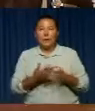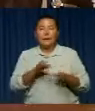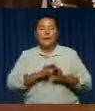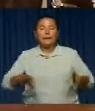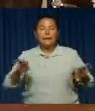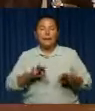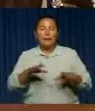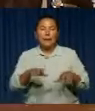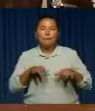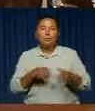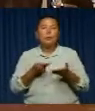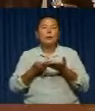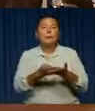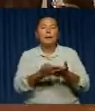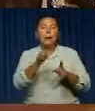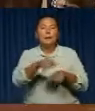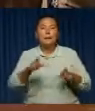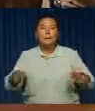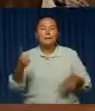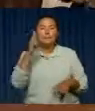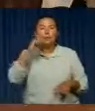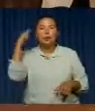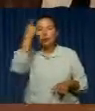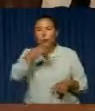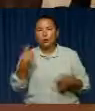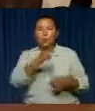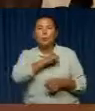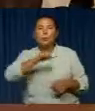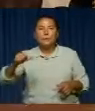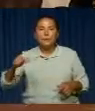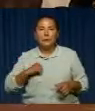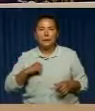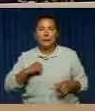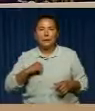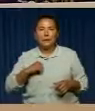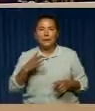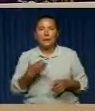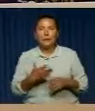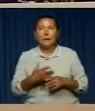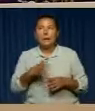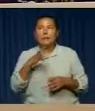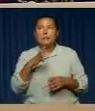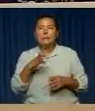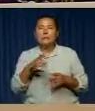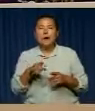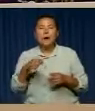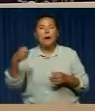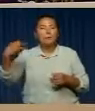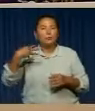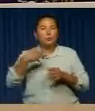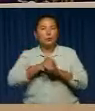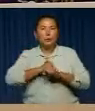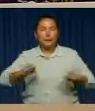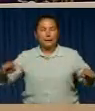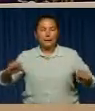кететін, компьютерлік томографияға түскен азамат ол бір жылдық өзінің кері әсерін, сәулелік әсерін, облучениесін қабылдап